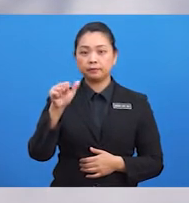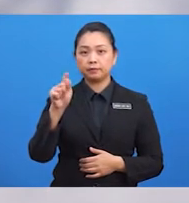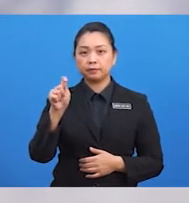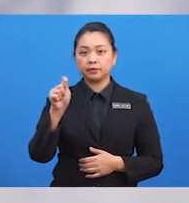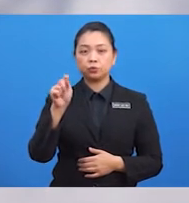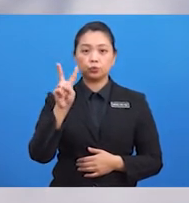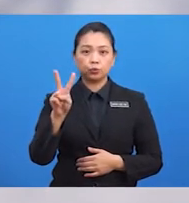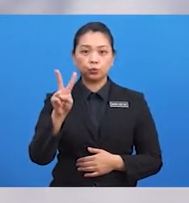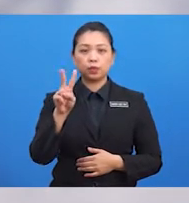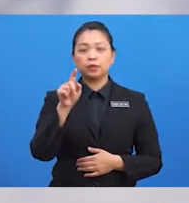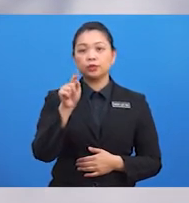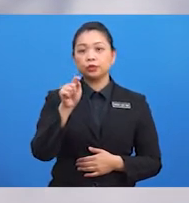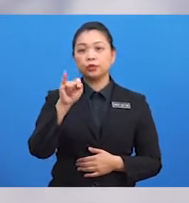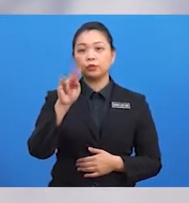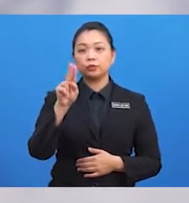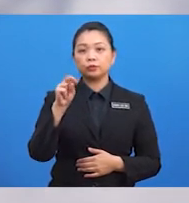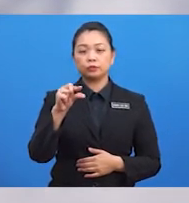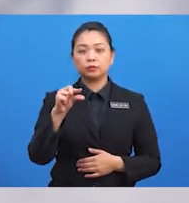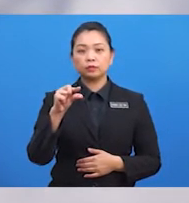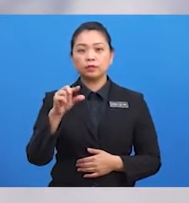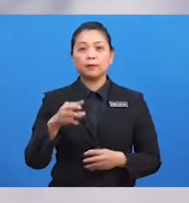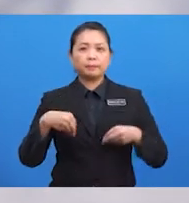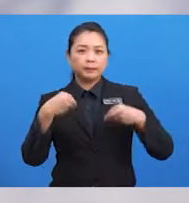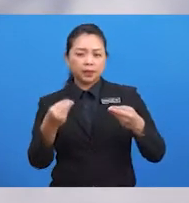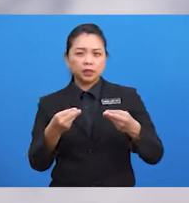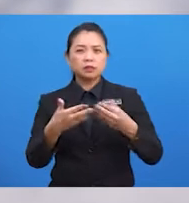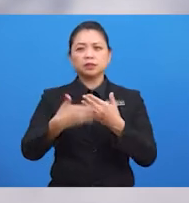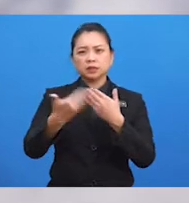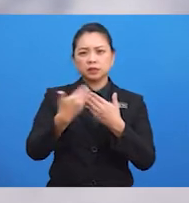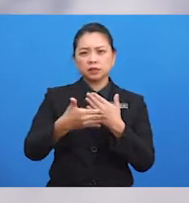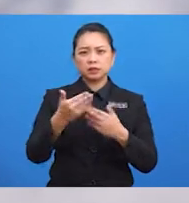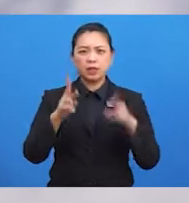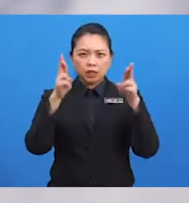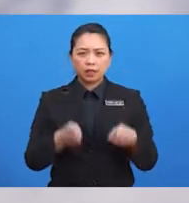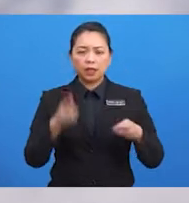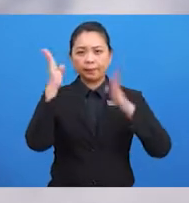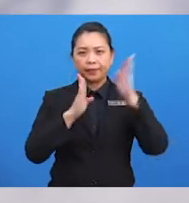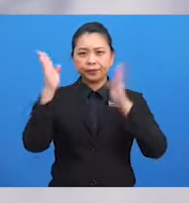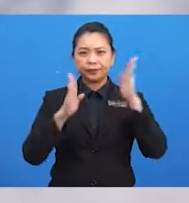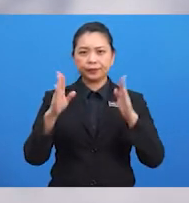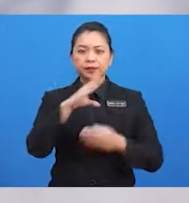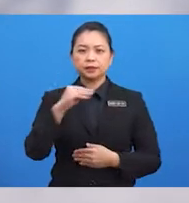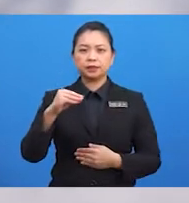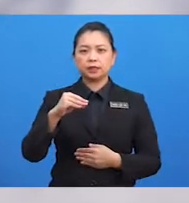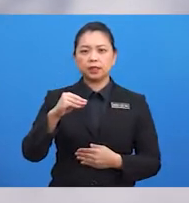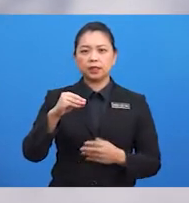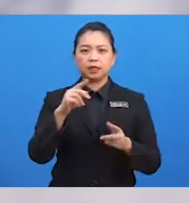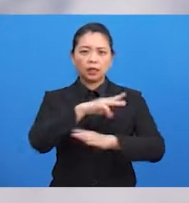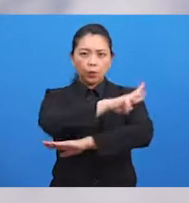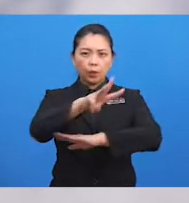TIONGSAT-1 milik Malaysia memberikan kemudahan kepada rakyat Malaysia dan